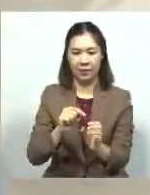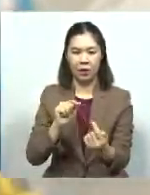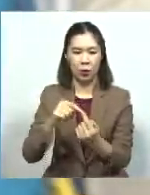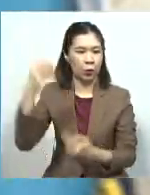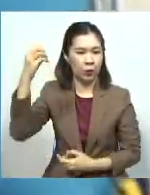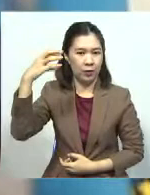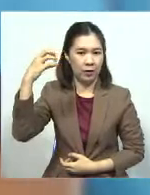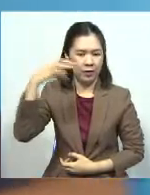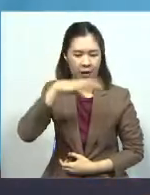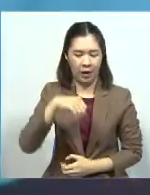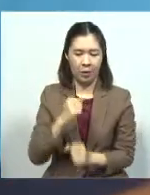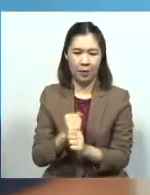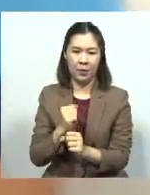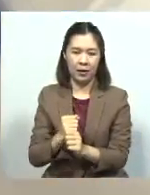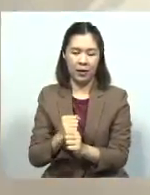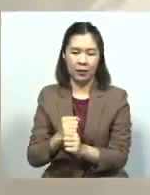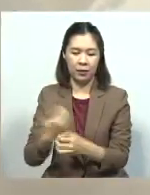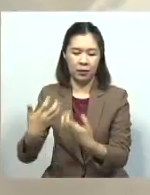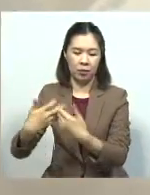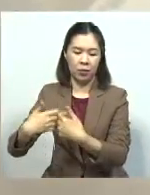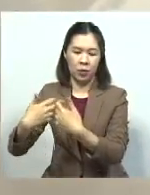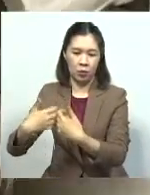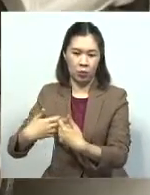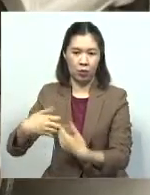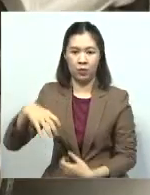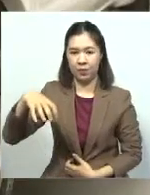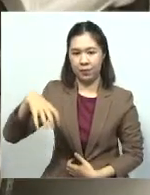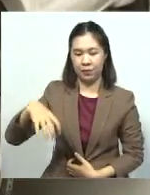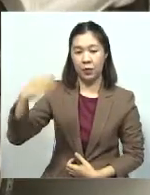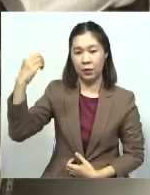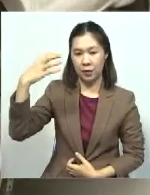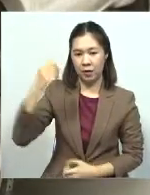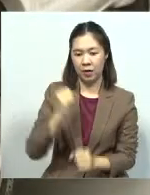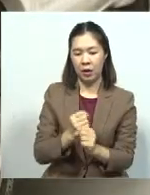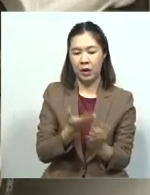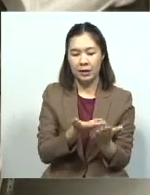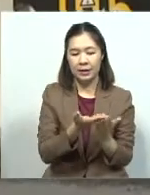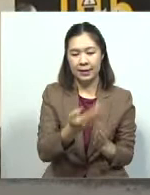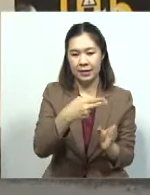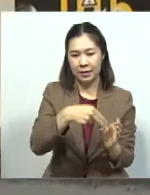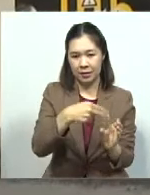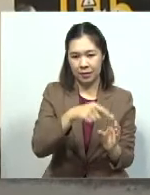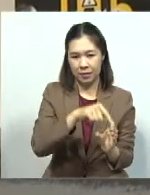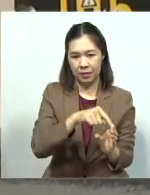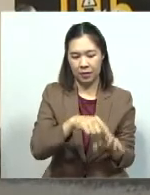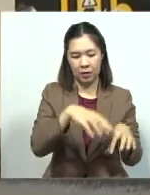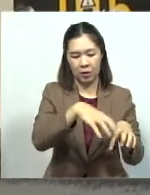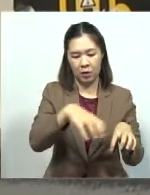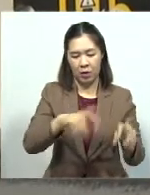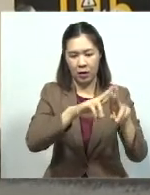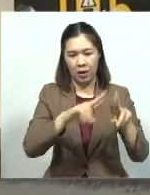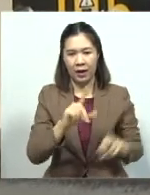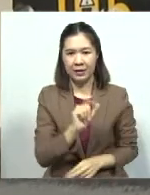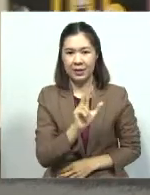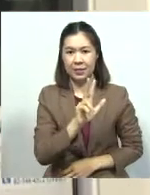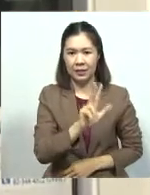ไทยเพื่อนำไปเป็นเชื้อเพลิงที่โรงไฟฟ้าบางปะกงก็ทำสัญญาซื้อน้ำมันปาล์มดิบกับโรงสกัด23รายนะคะรวม